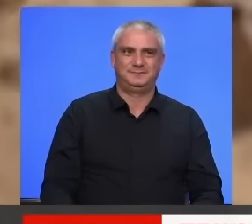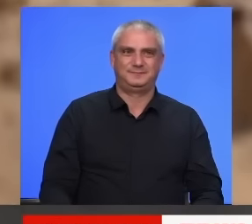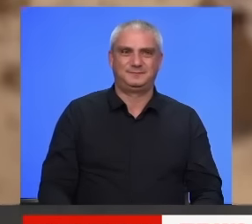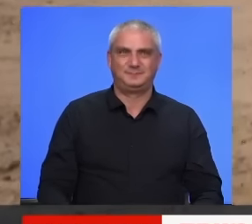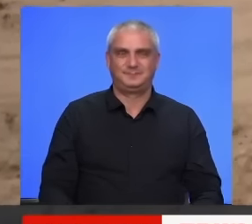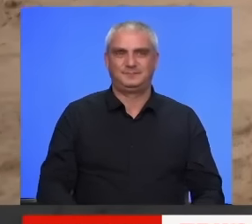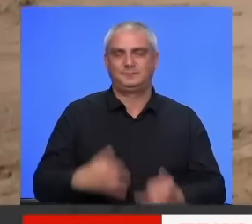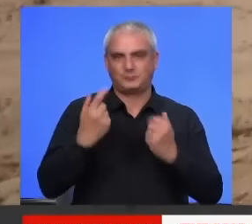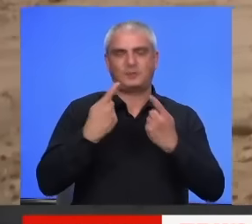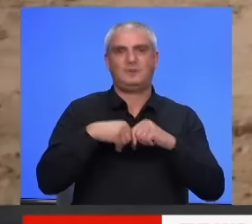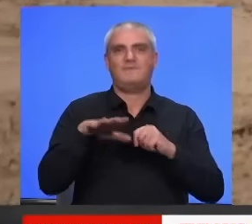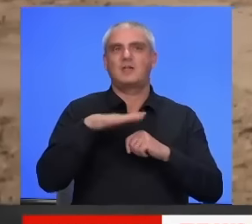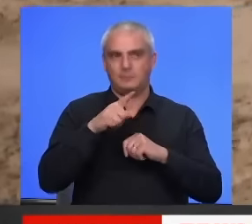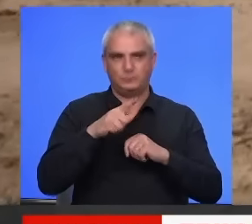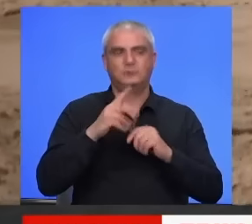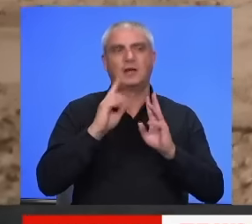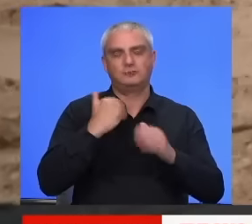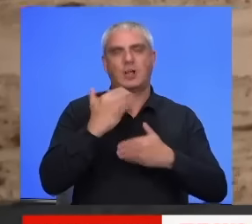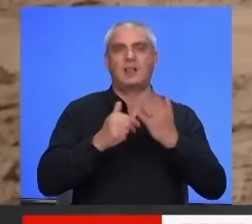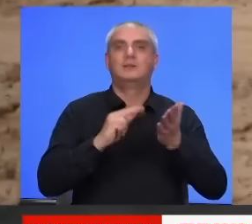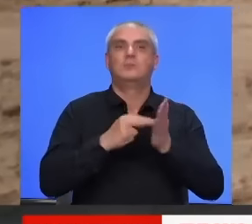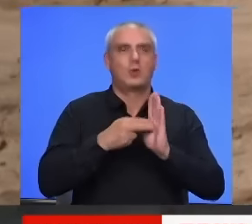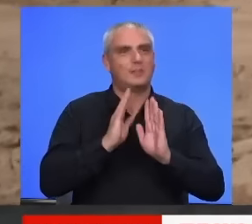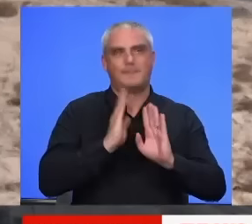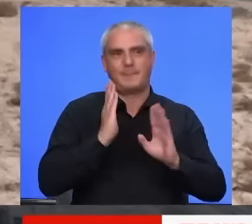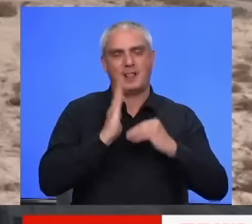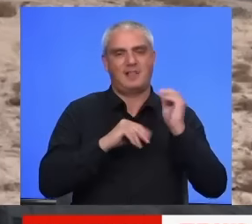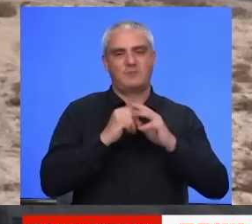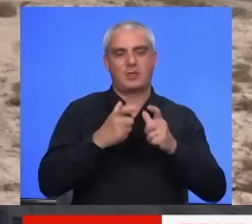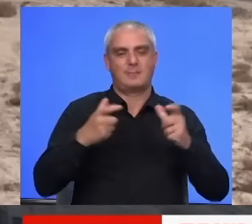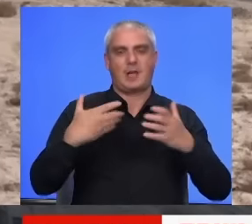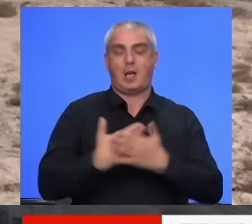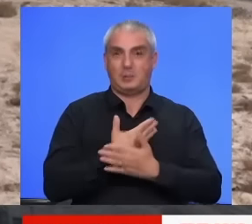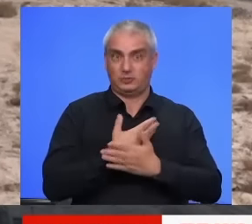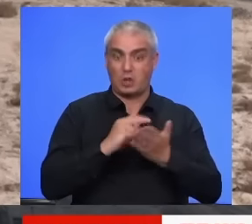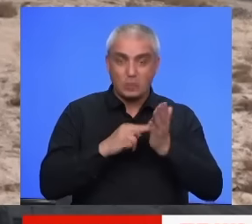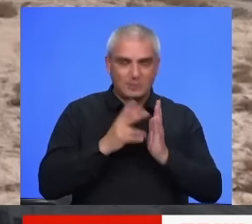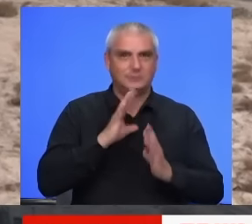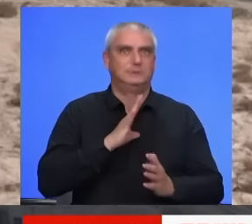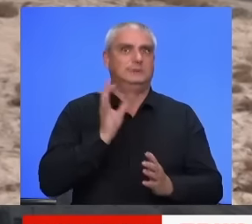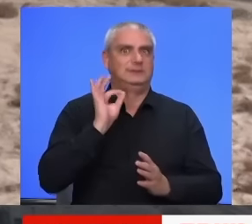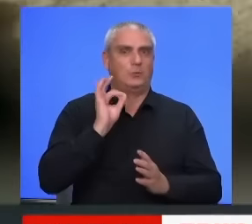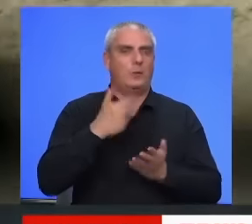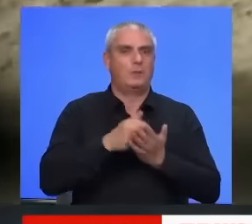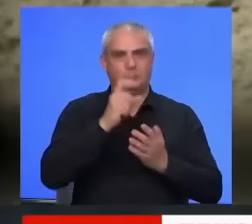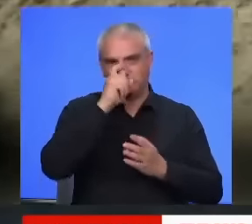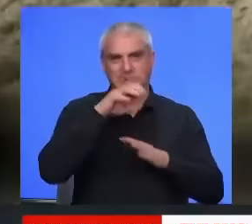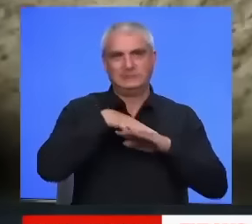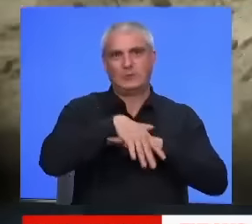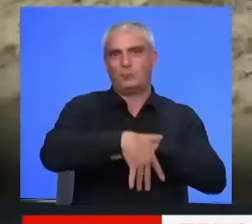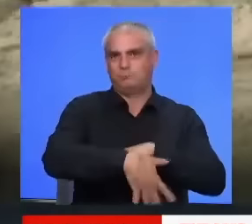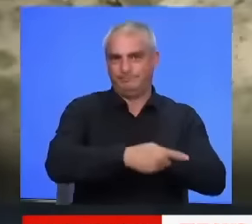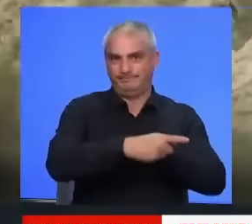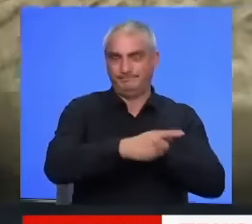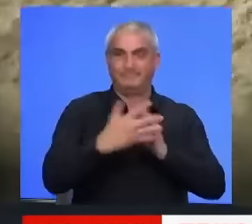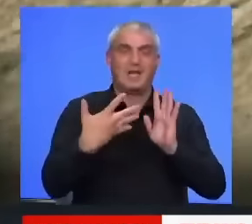כרגע הוועדה המחוזית תאפשר לקדם תוכנית בלי בניית בריכה חדשה. תוכנית בעלת סיכוי להמשך זיהום. החקירה על